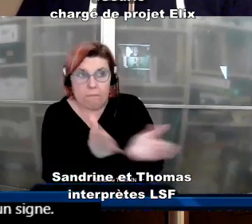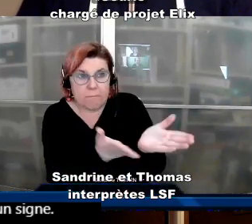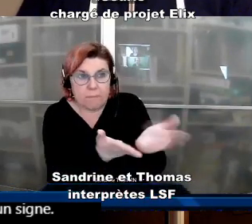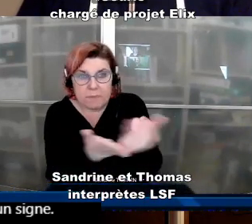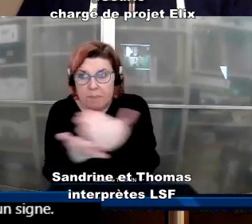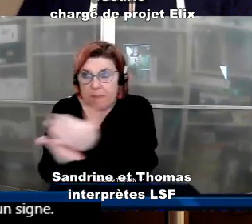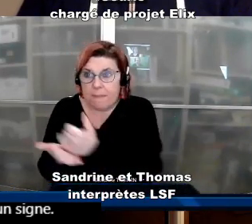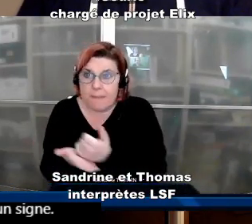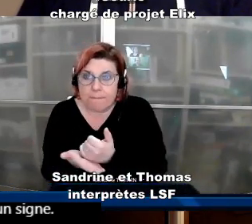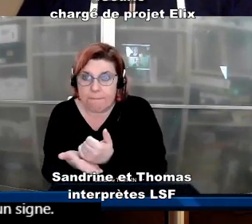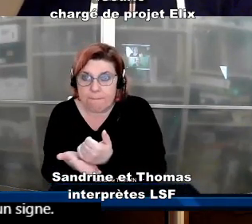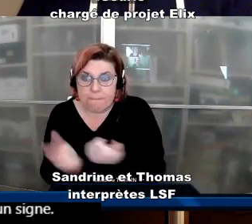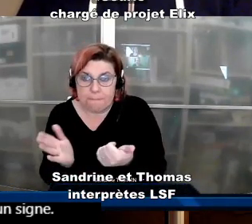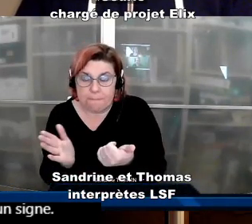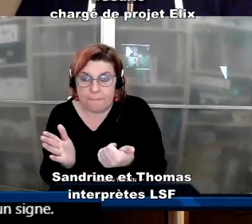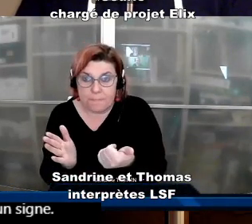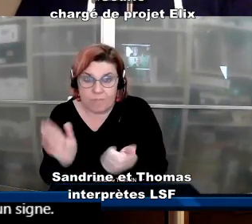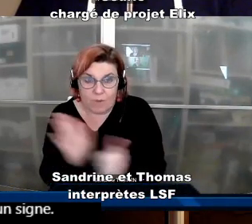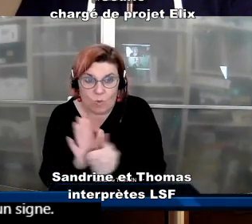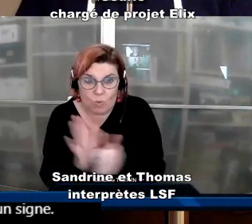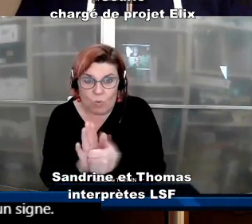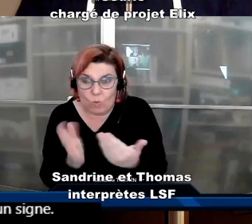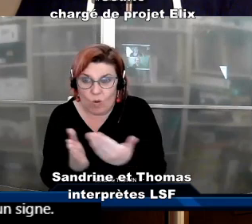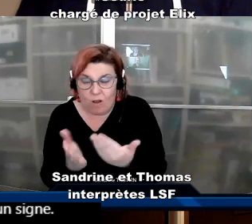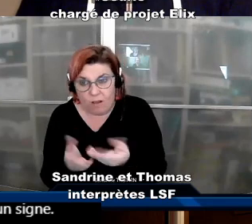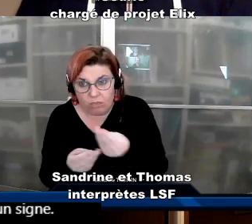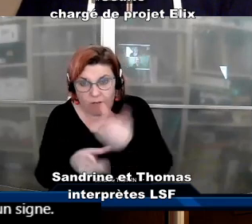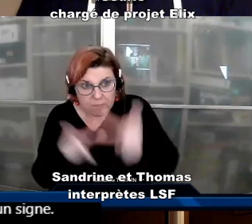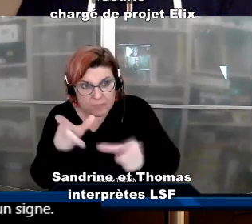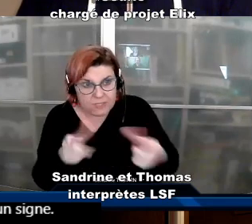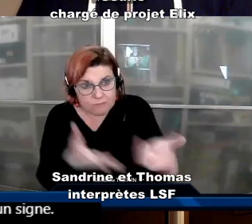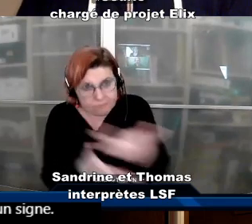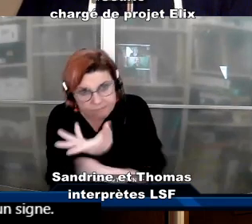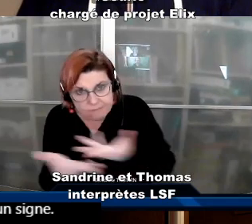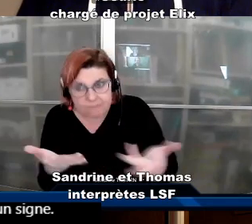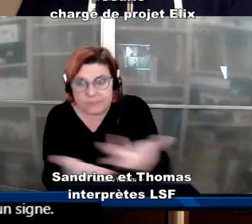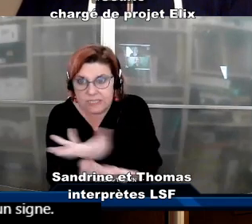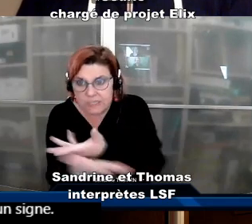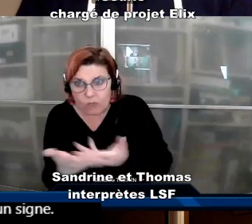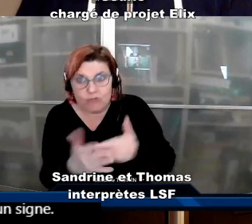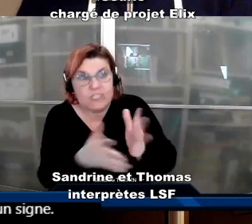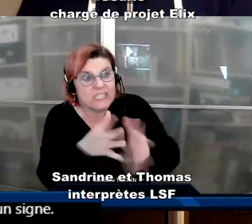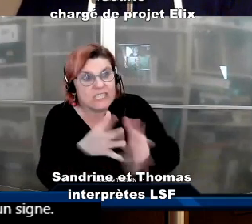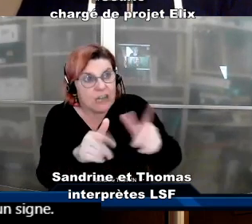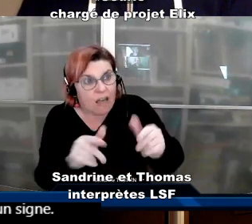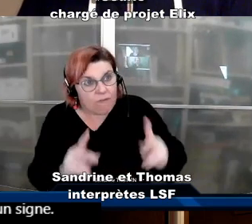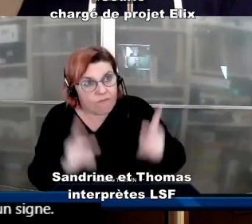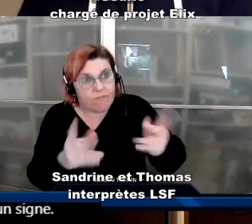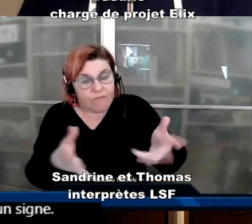gens d'échanger et de valoriser les signes déjà créés. Comme Elix